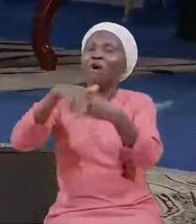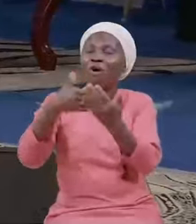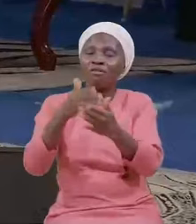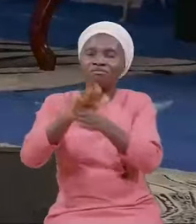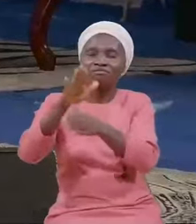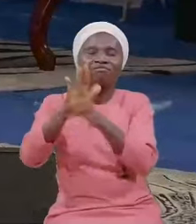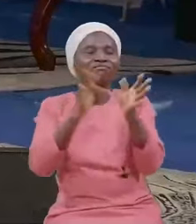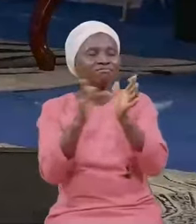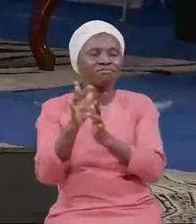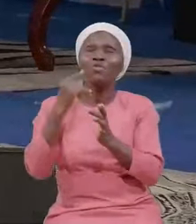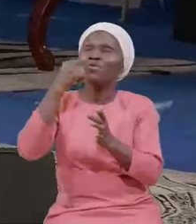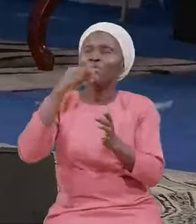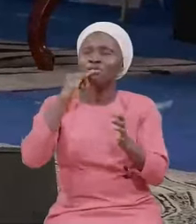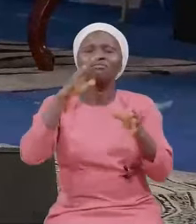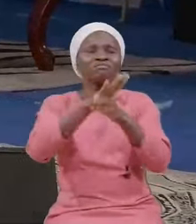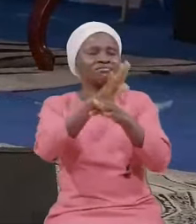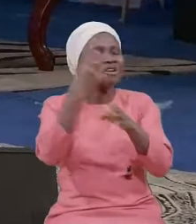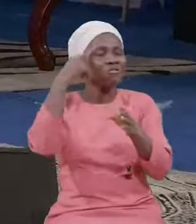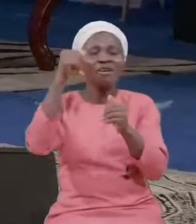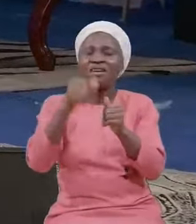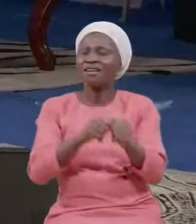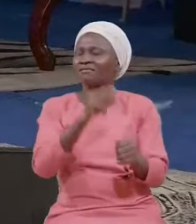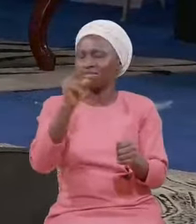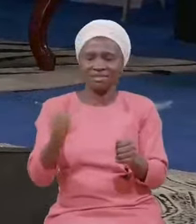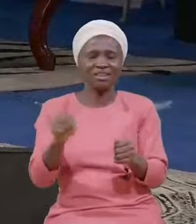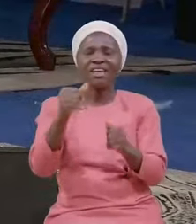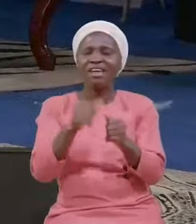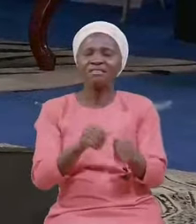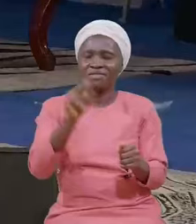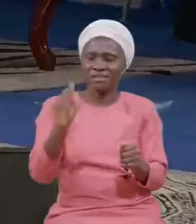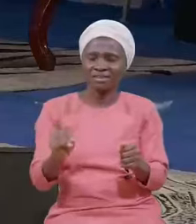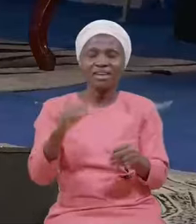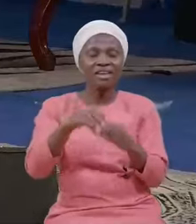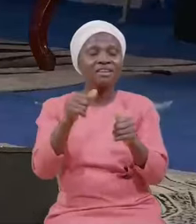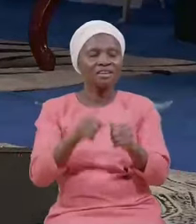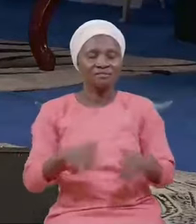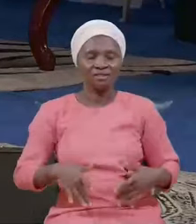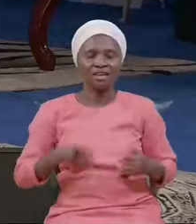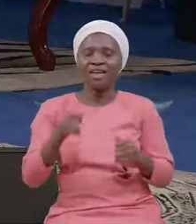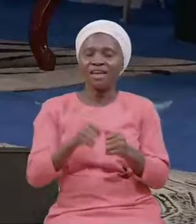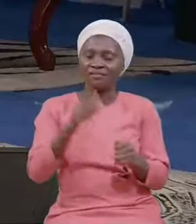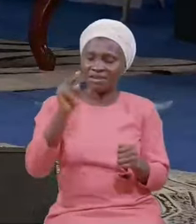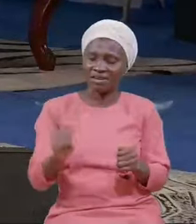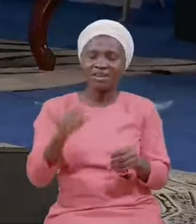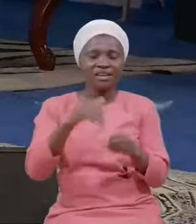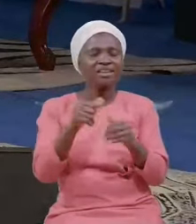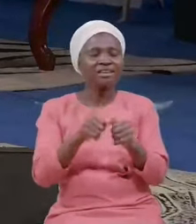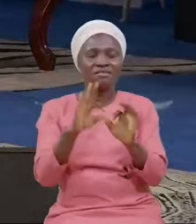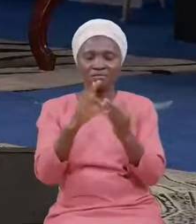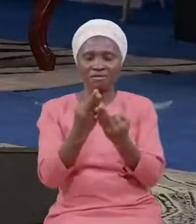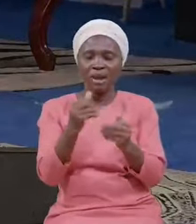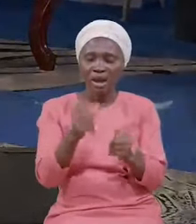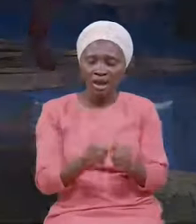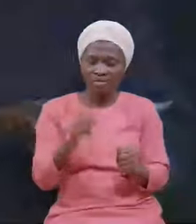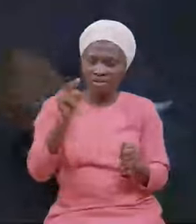chaque vie. Merci pour le Jésus tout suffisant, qui est suffisant pour tout besoin, besoin